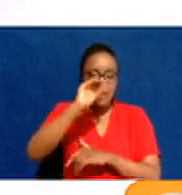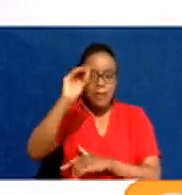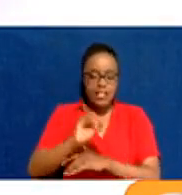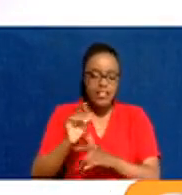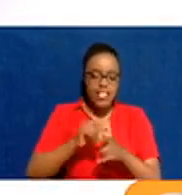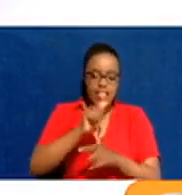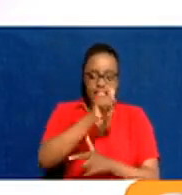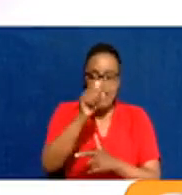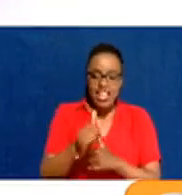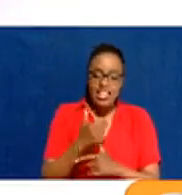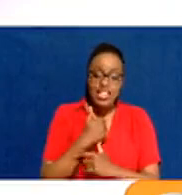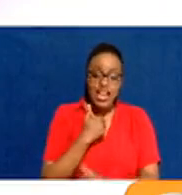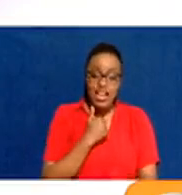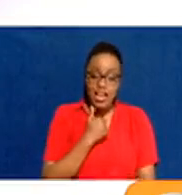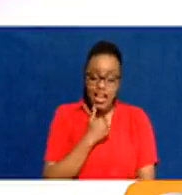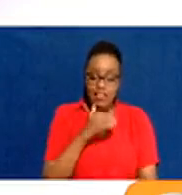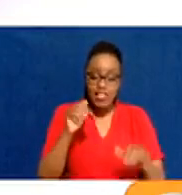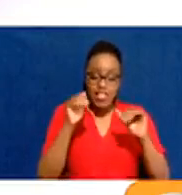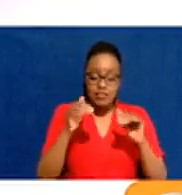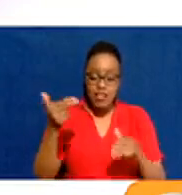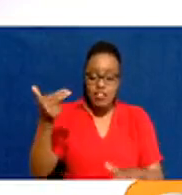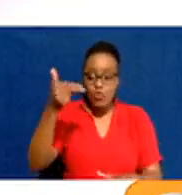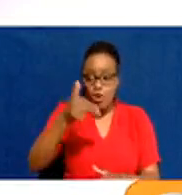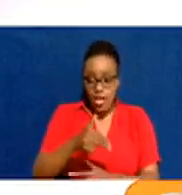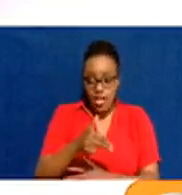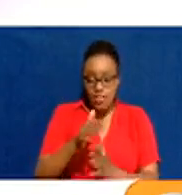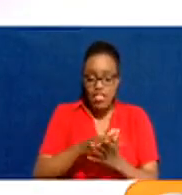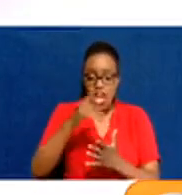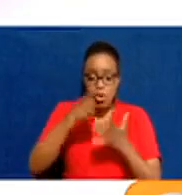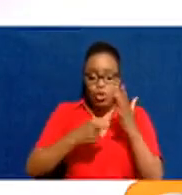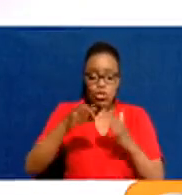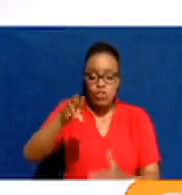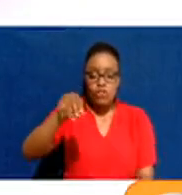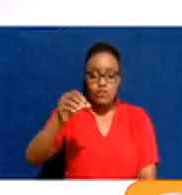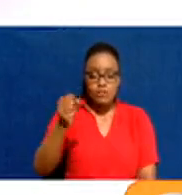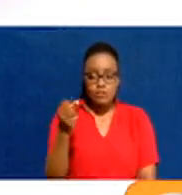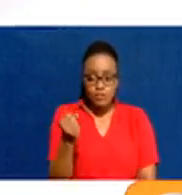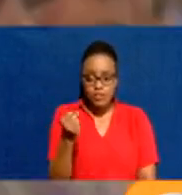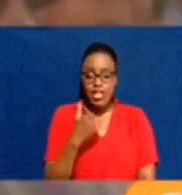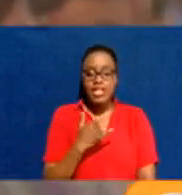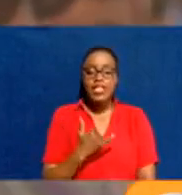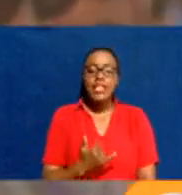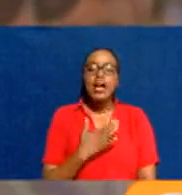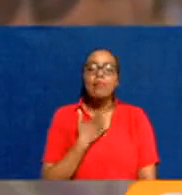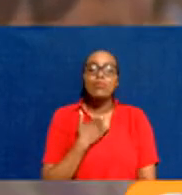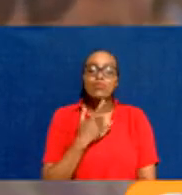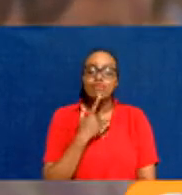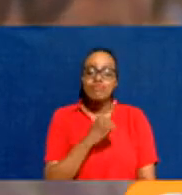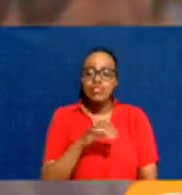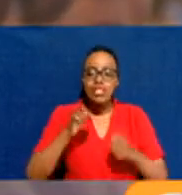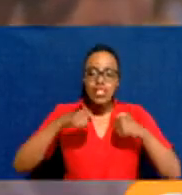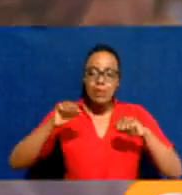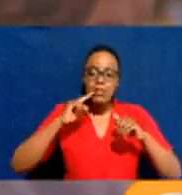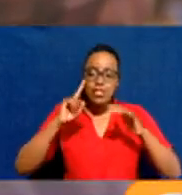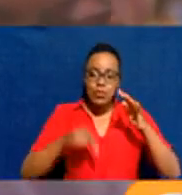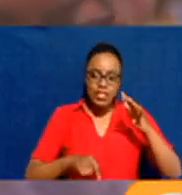mingine, ni mambo ya bei ya mafuta, bei ya unga. Sasa mimi nataka kupata mimi mwaka moja. Nilisema